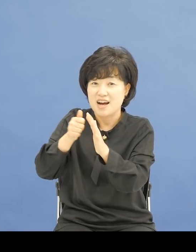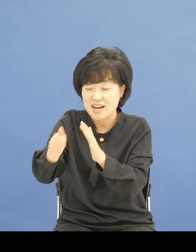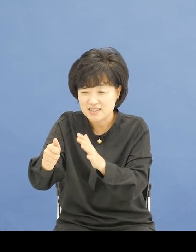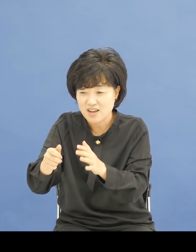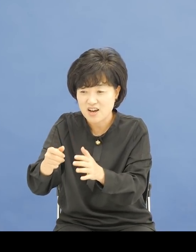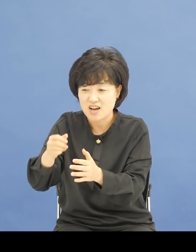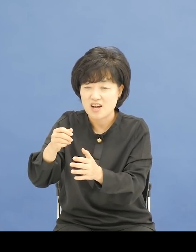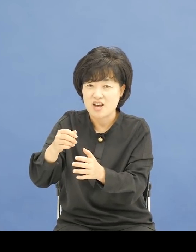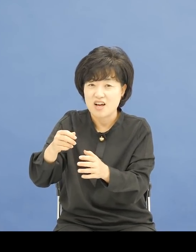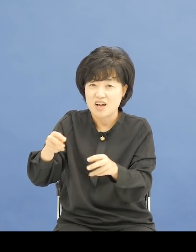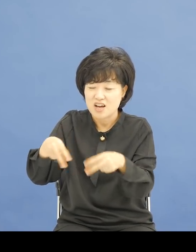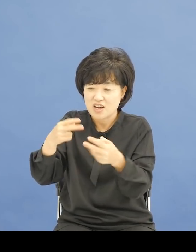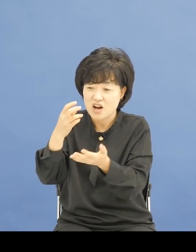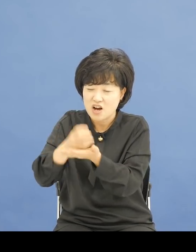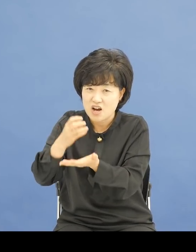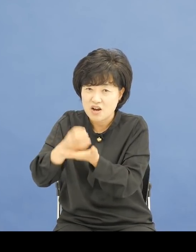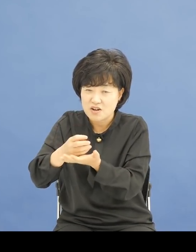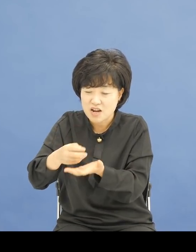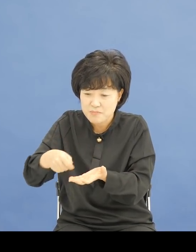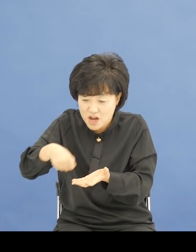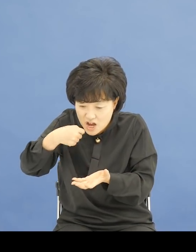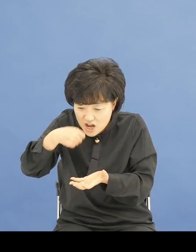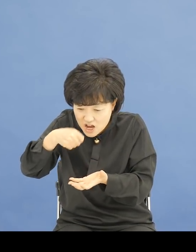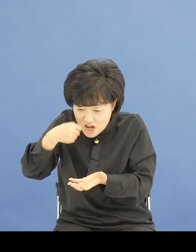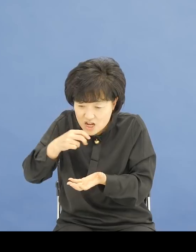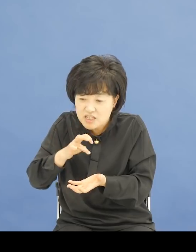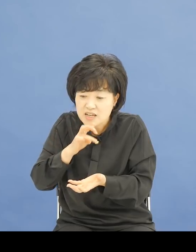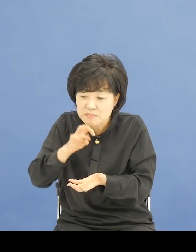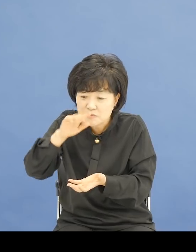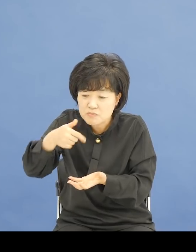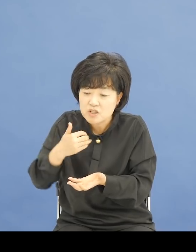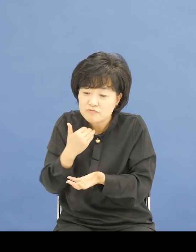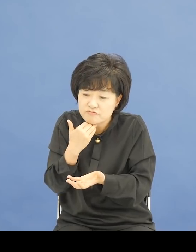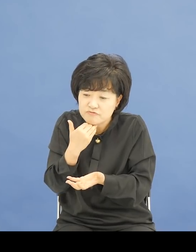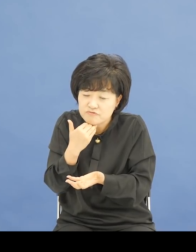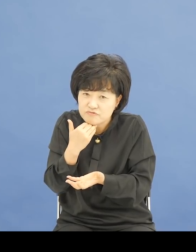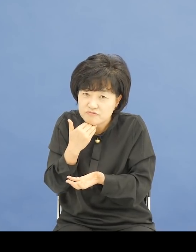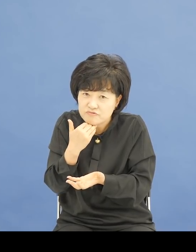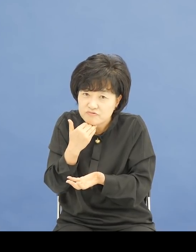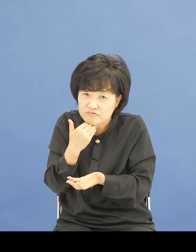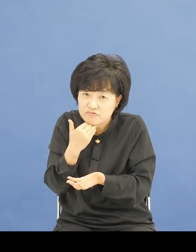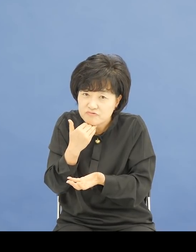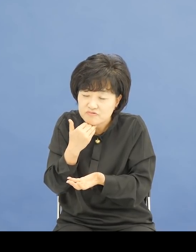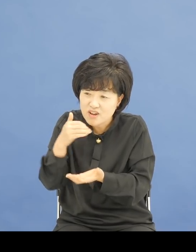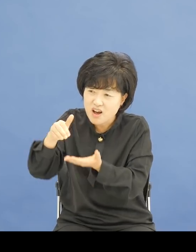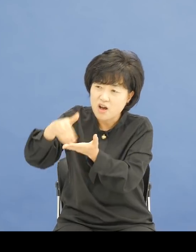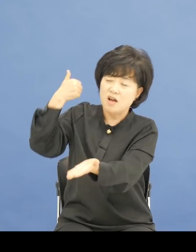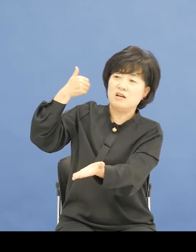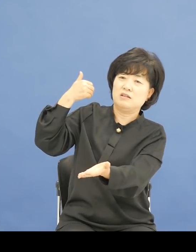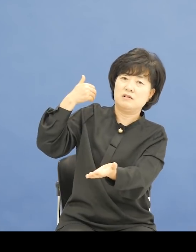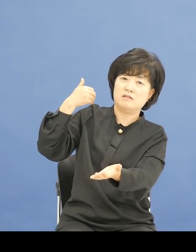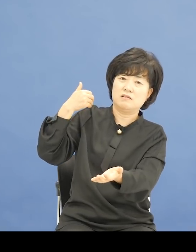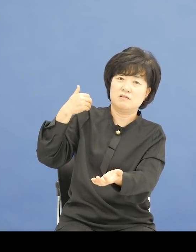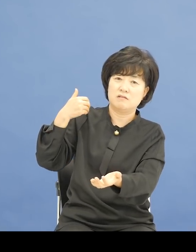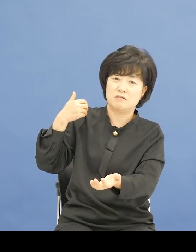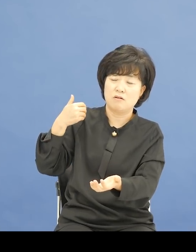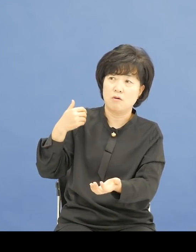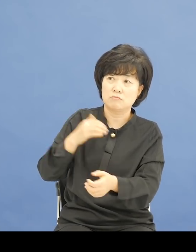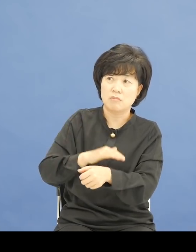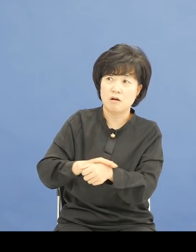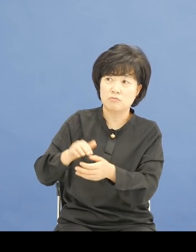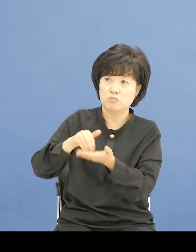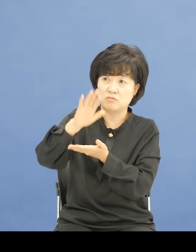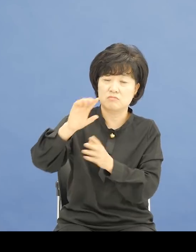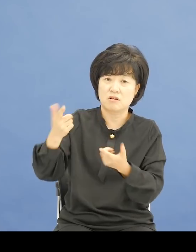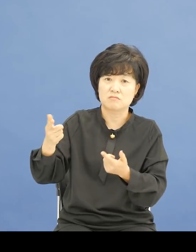편의점에 들어가서 또 컵라면 하나 시켜놓고 30분을 있는데 사장님이 또 쫓아내시는 겁니다. 아. 잘 안 쫓아내시잖아요. 그렇죠. 그러니까요. 근데